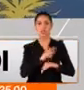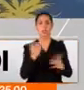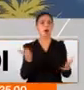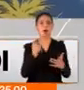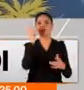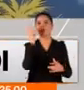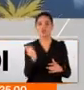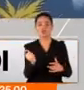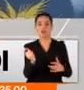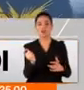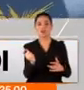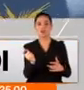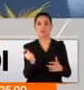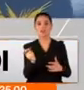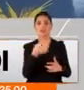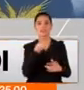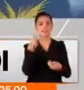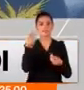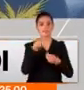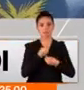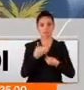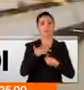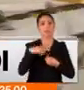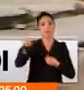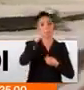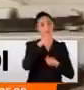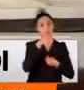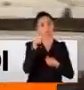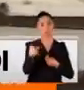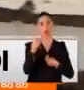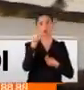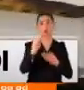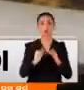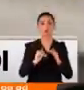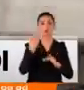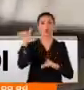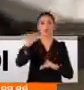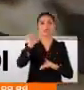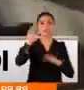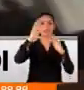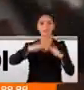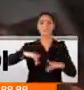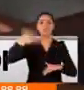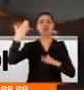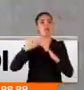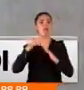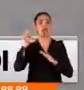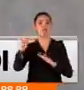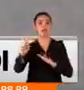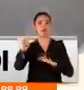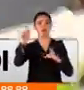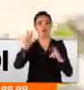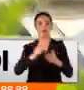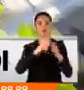şartlarda ne şekilde izin verdiyseler kendileri de biliyor. İşte bu da hemen yan taraftaki yıkılan bir başka villa. Burası